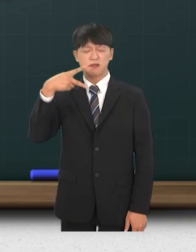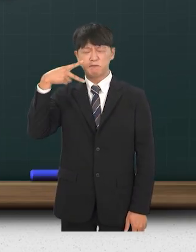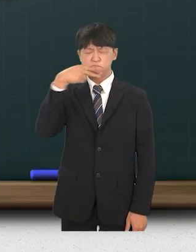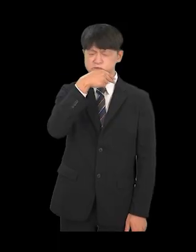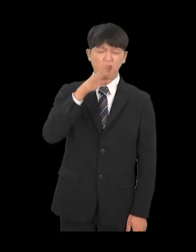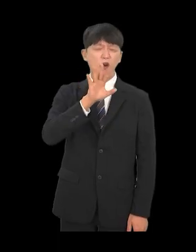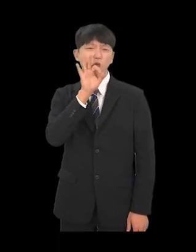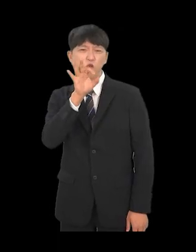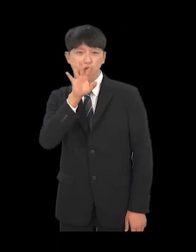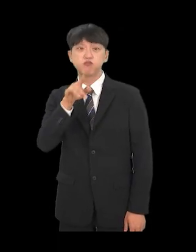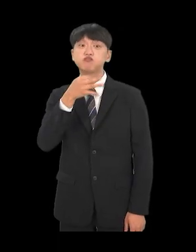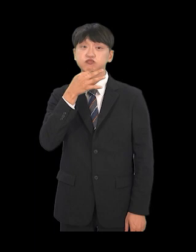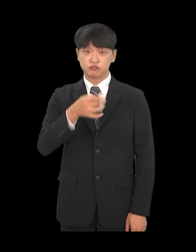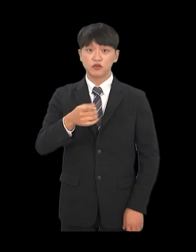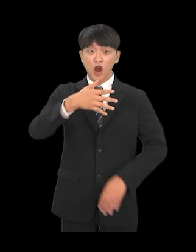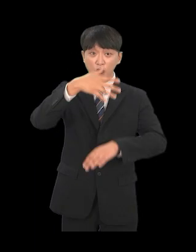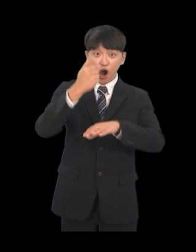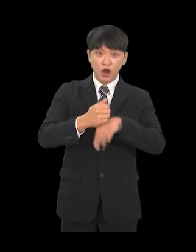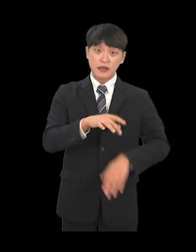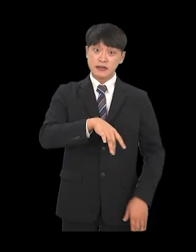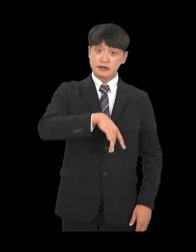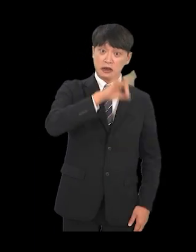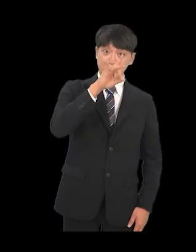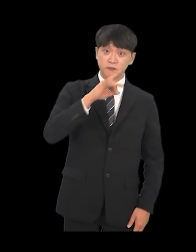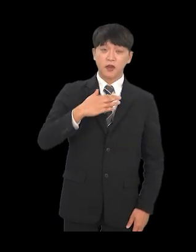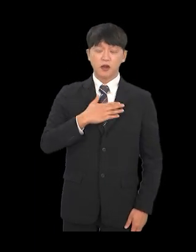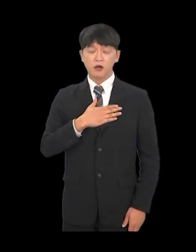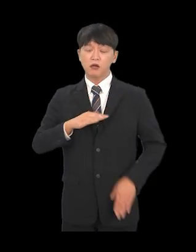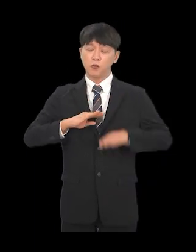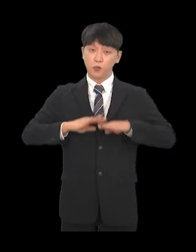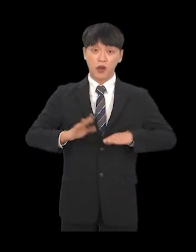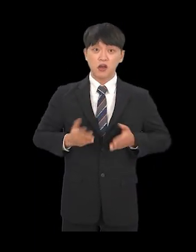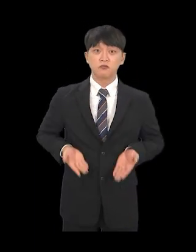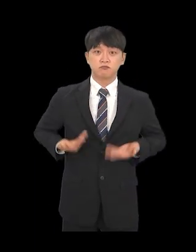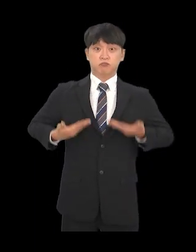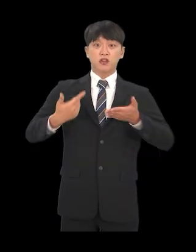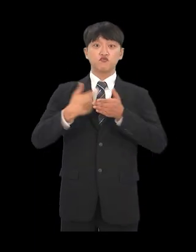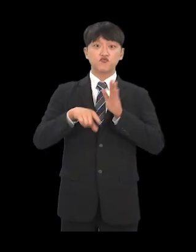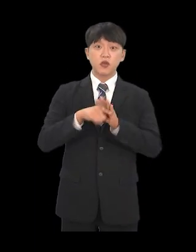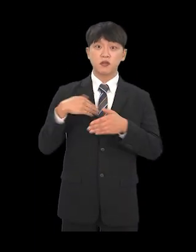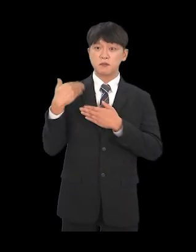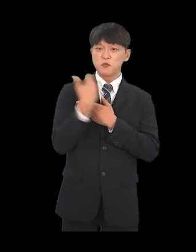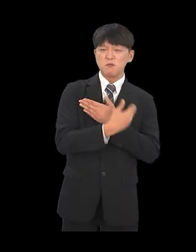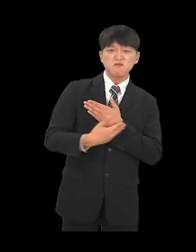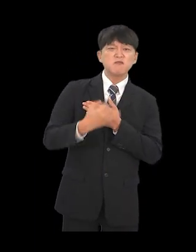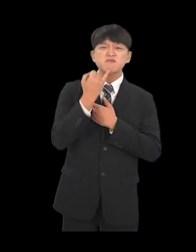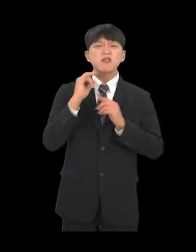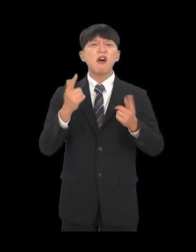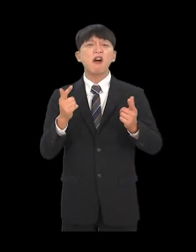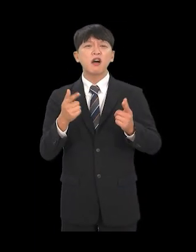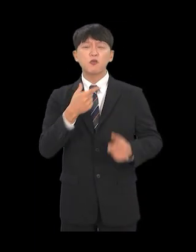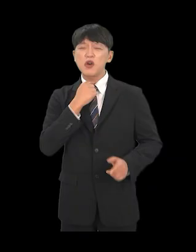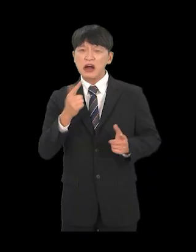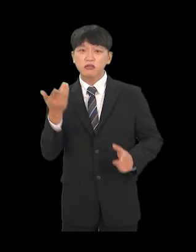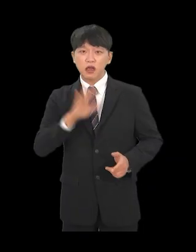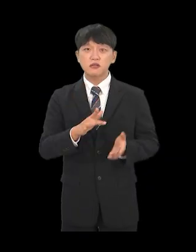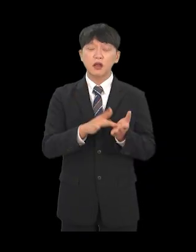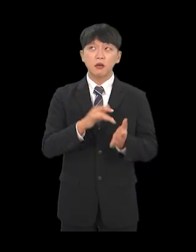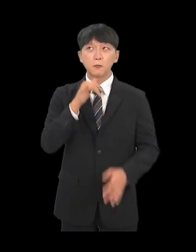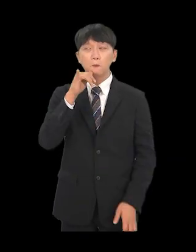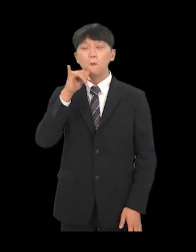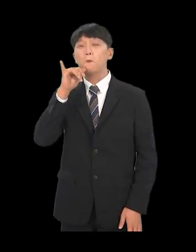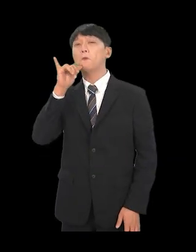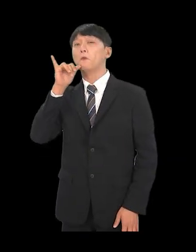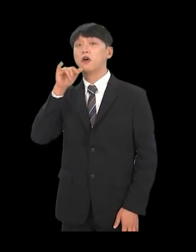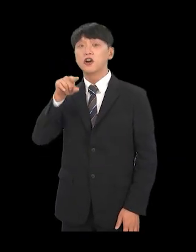칭합니다. 결국 처음보다 가라앉은 감정을 끌어올리기 위해 내 몸이 원하지 않음에도 마약을 더욱 강박적으로 원하게 되는